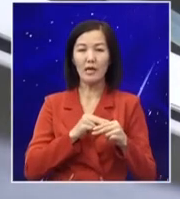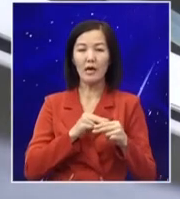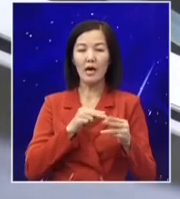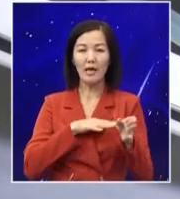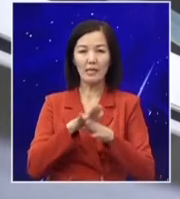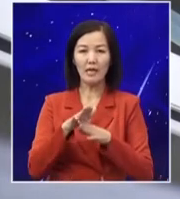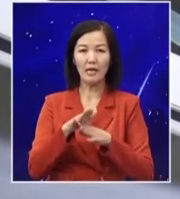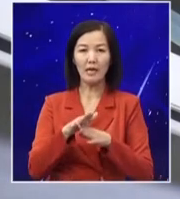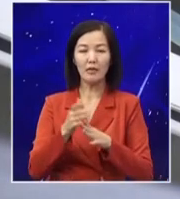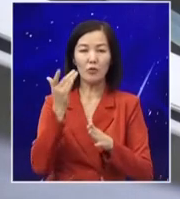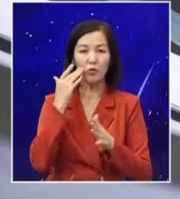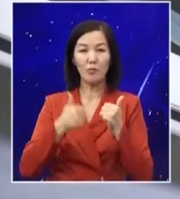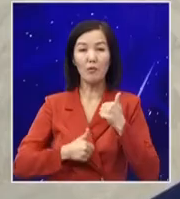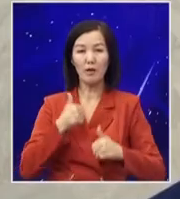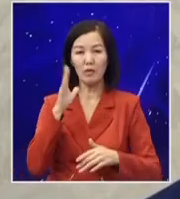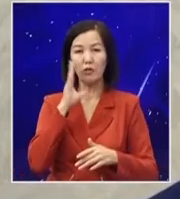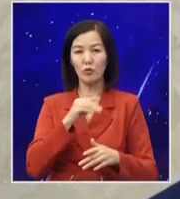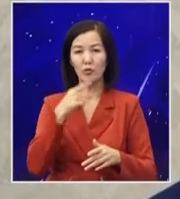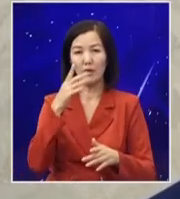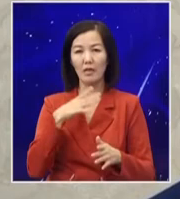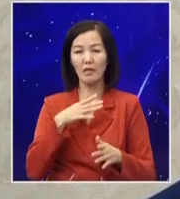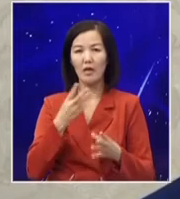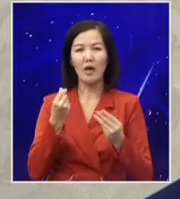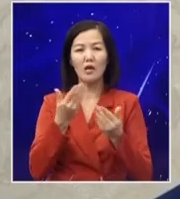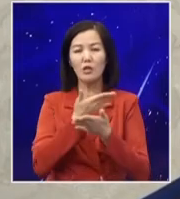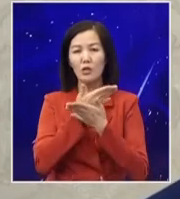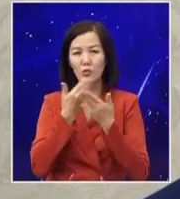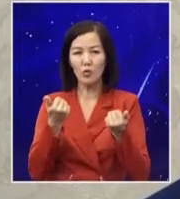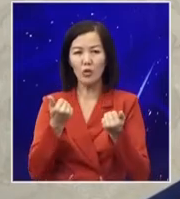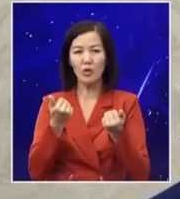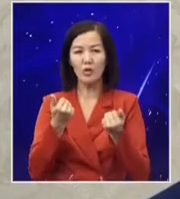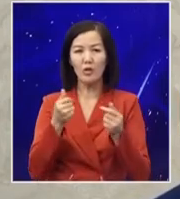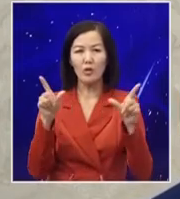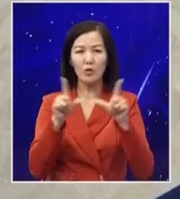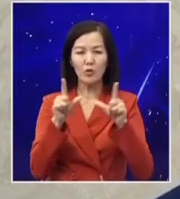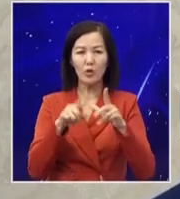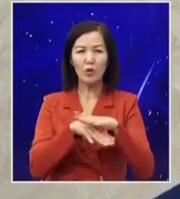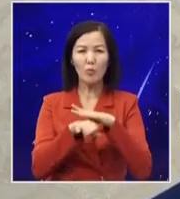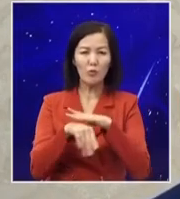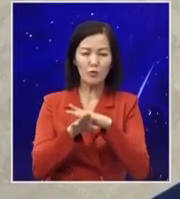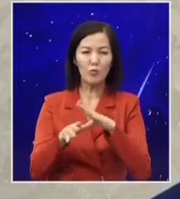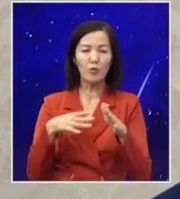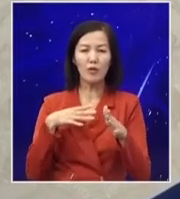үнемі мақтан тұтып отырады. Ақша жоқ, дүкендер бос,